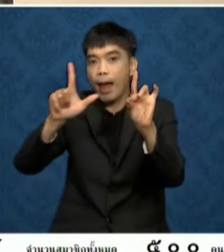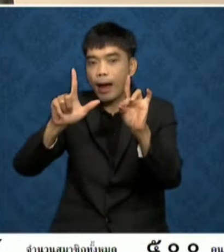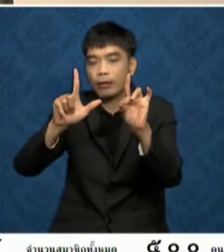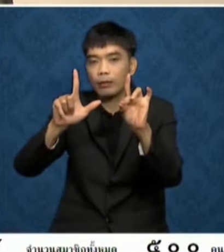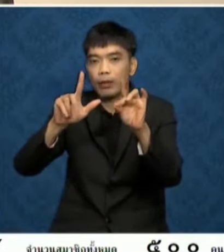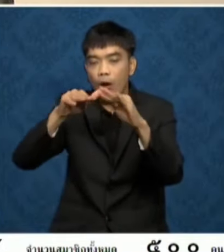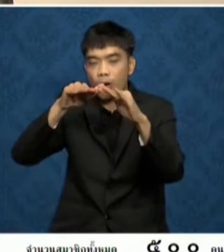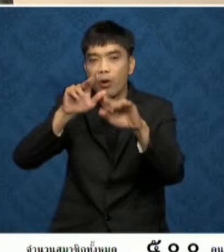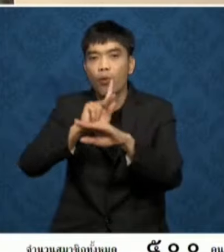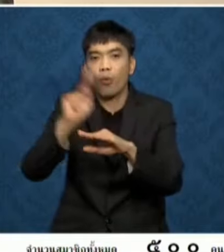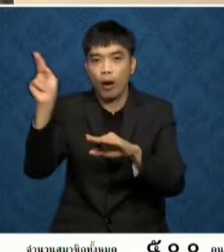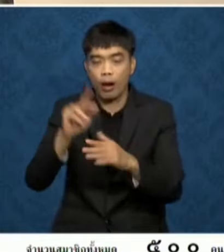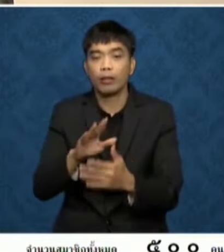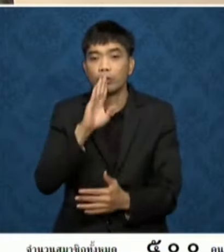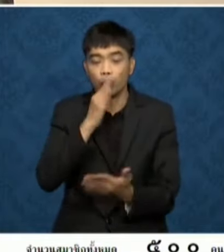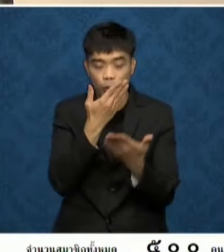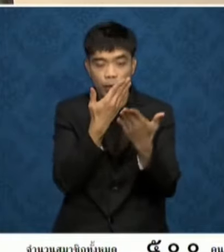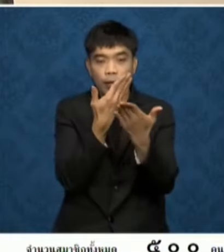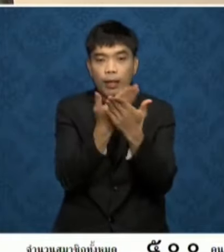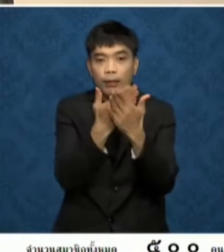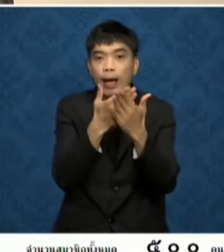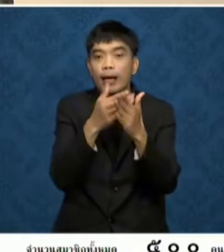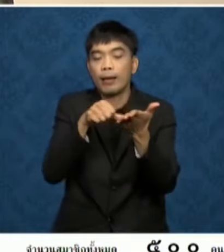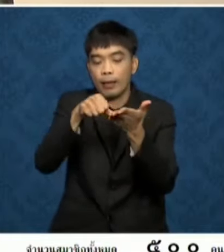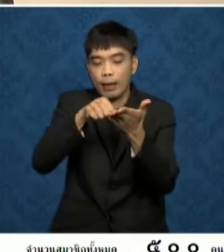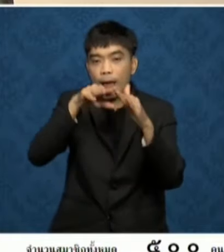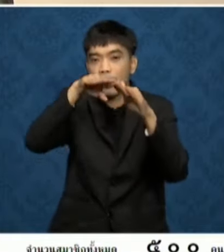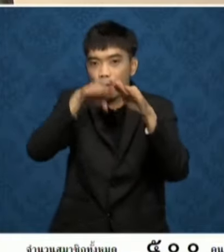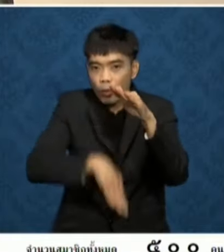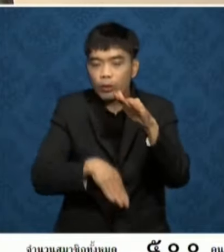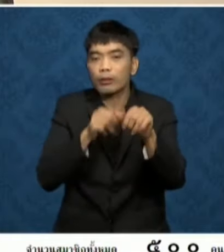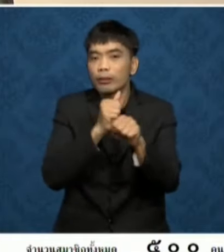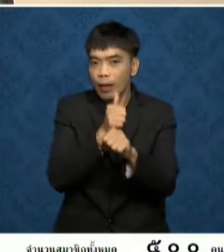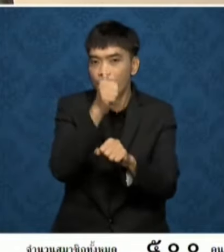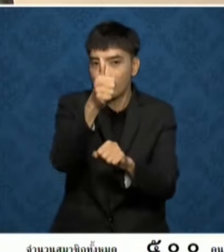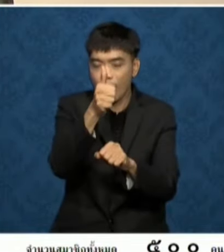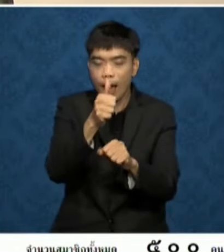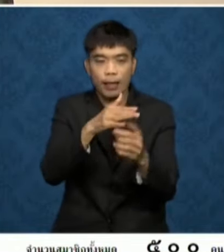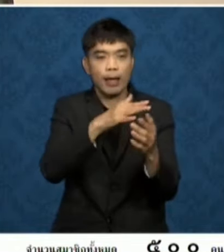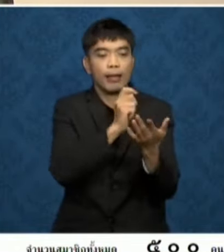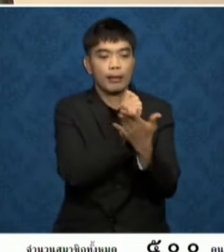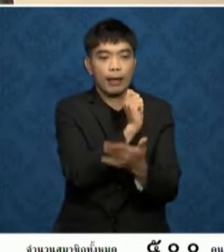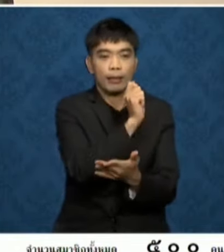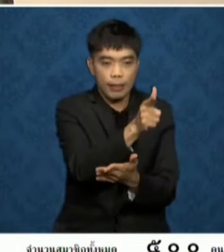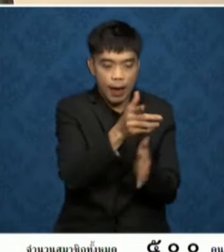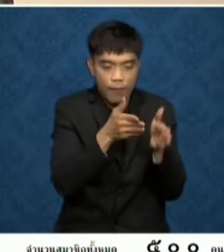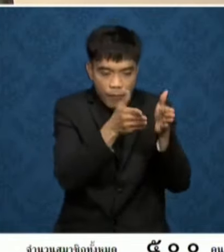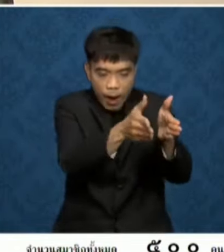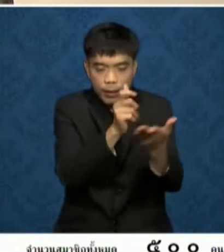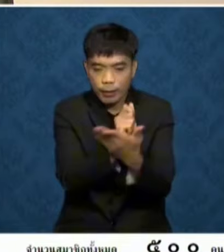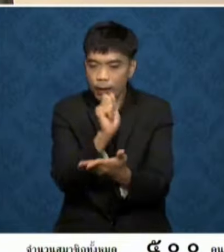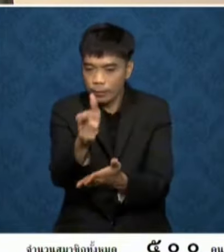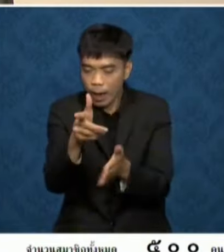ที่ทำให้สามารถปรับลดได้เกิดจากการพิจารณาค่าใช้จ่ายในแต่ละด้านนะคะทั้งในเรื่องของงบดำเนินงานงบเงินอุดหนุน